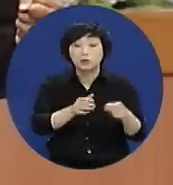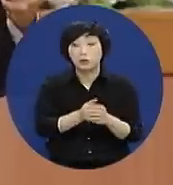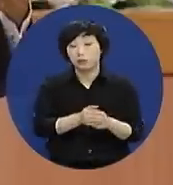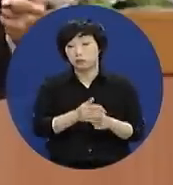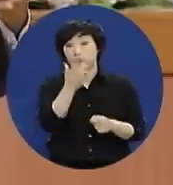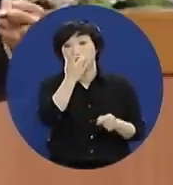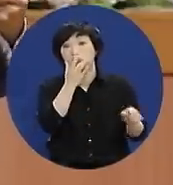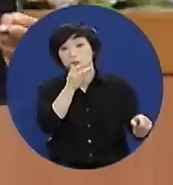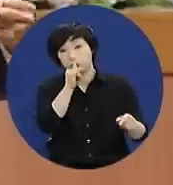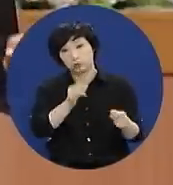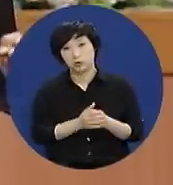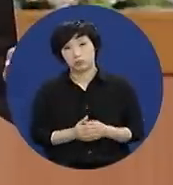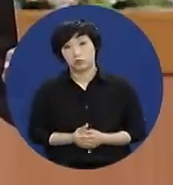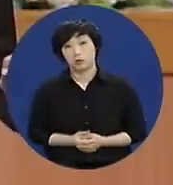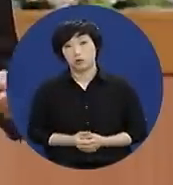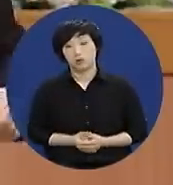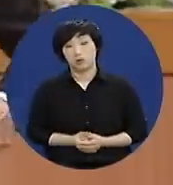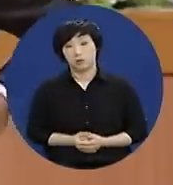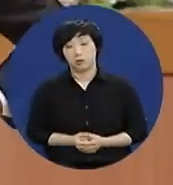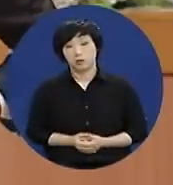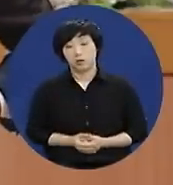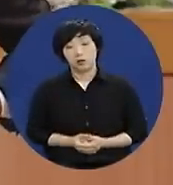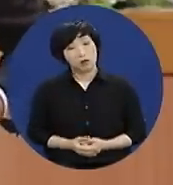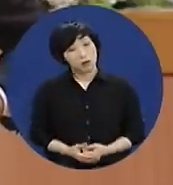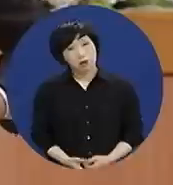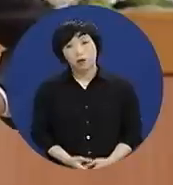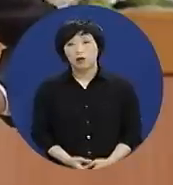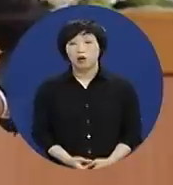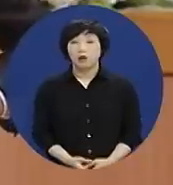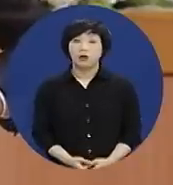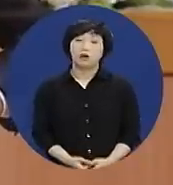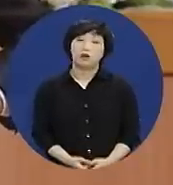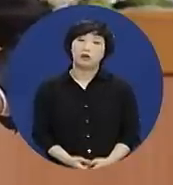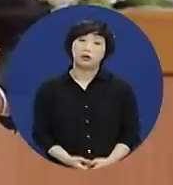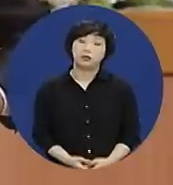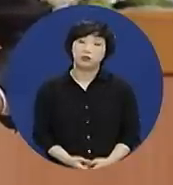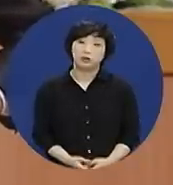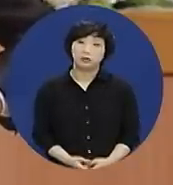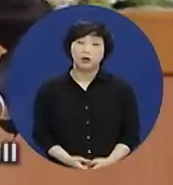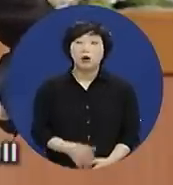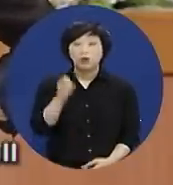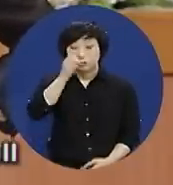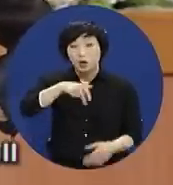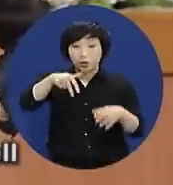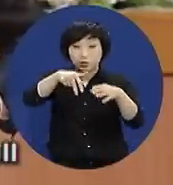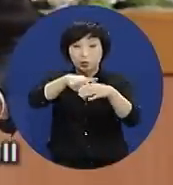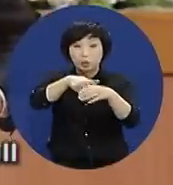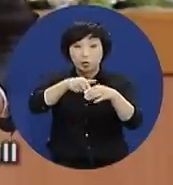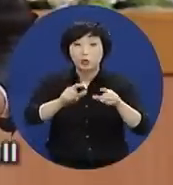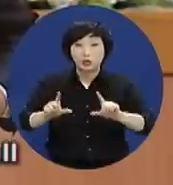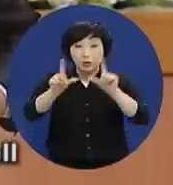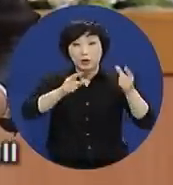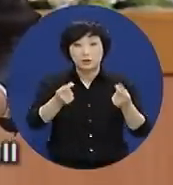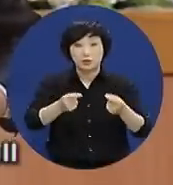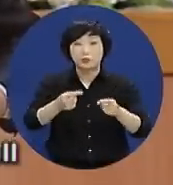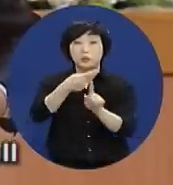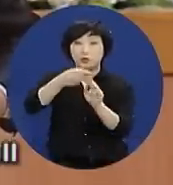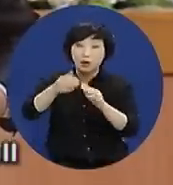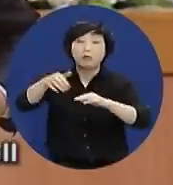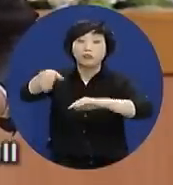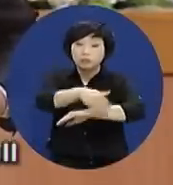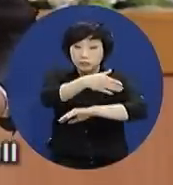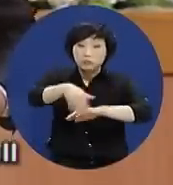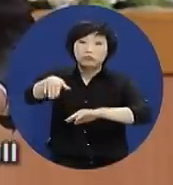というしてないのでたの宗教的な生活のうにに通っている人がい